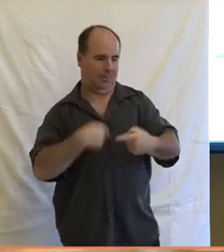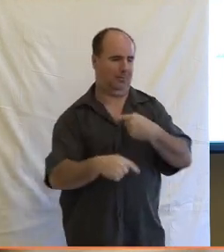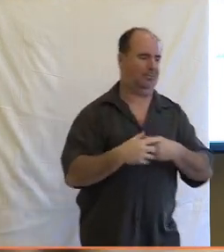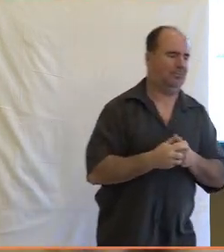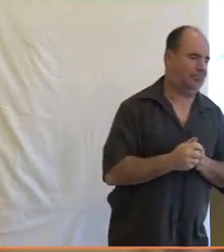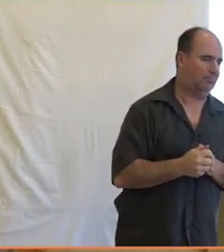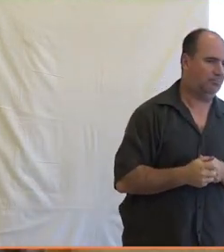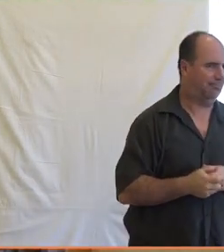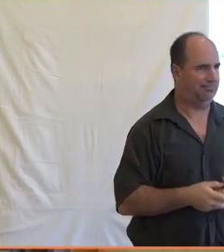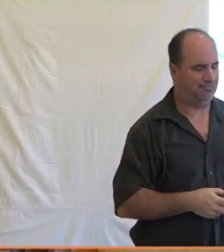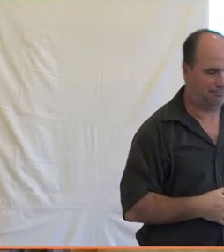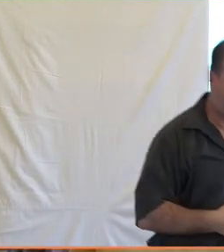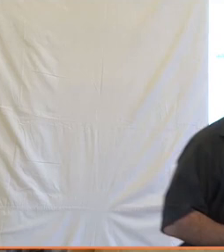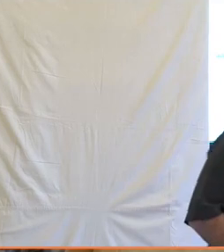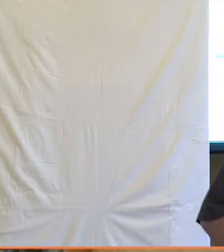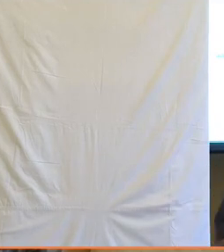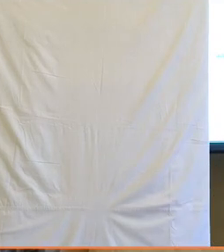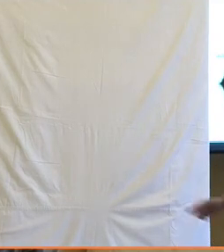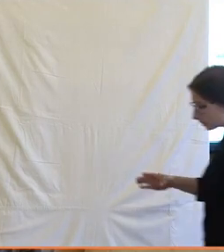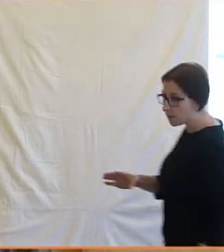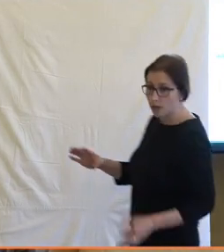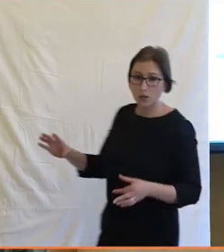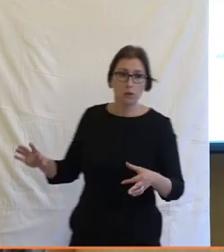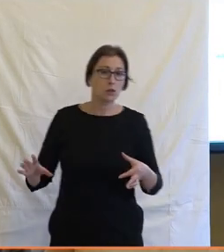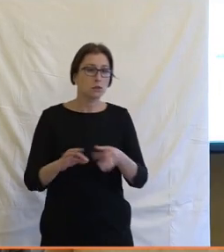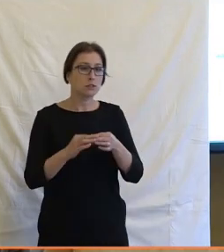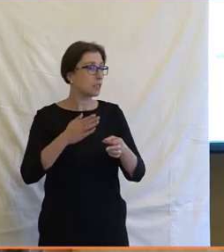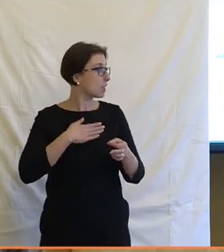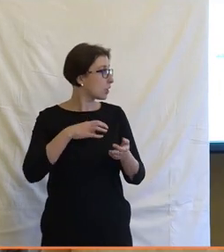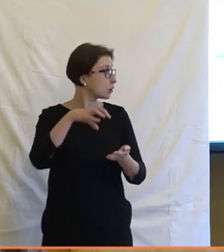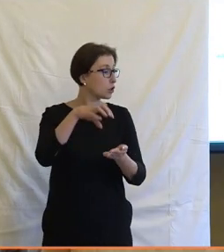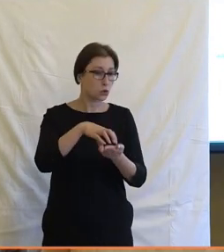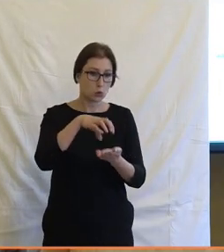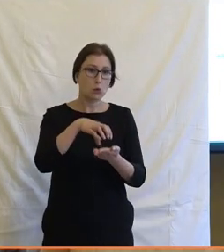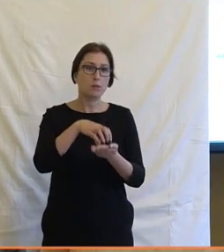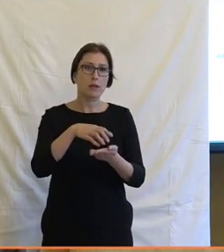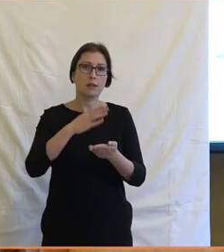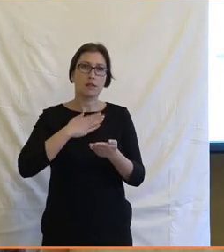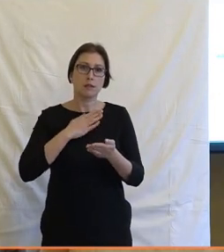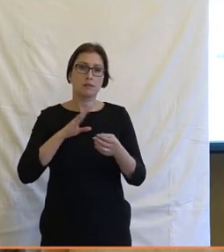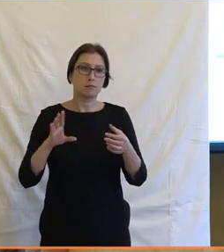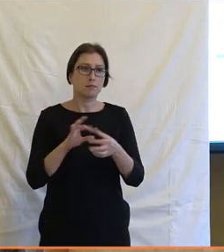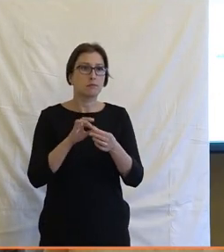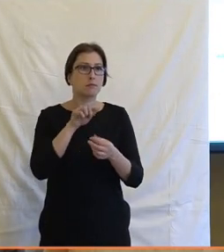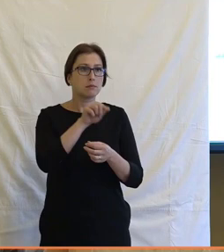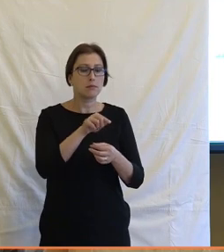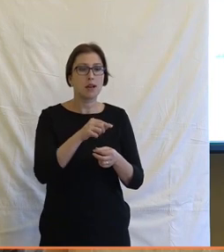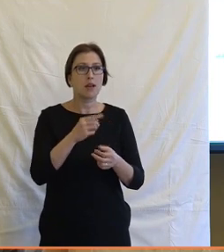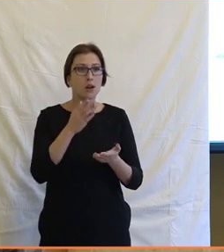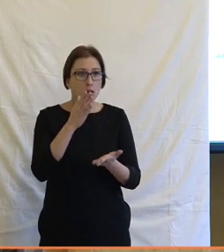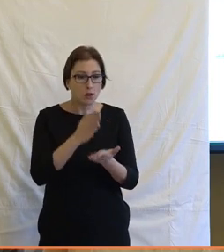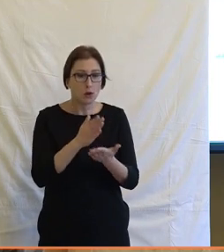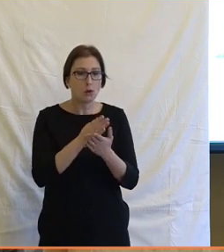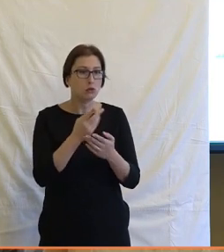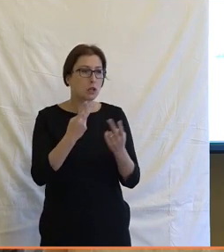Tak a jelikož vlastně naše cílová skupina se opravdu točí porad plně toho hlasu hlasového povládání, tak těch kritik